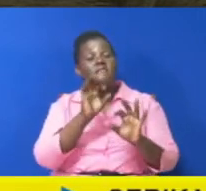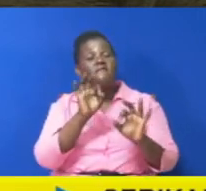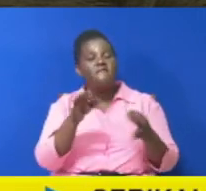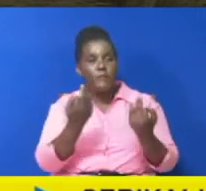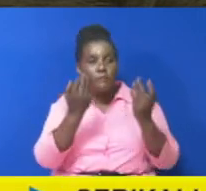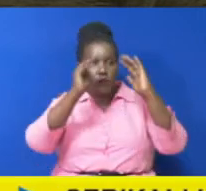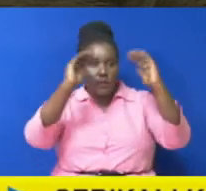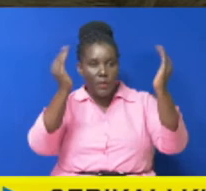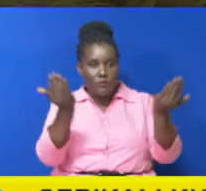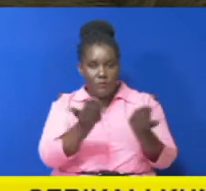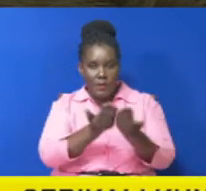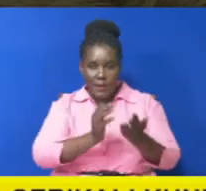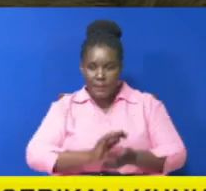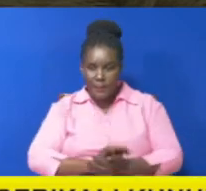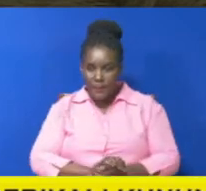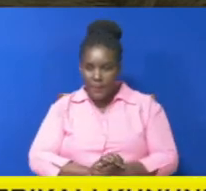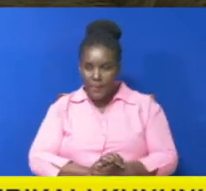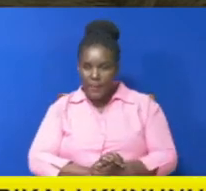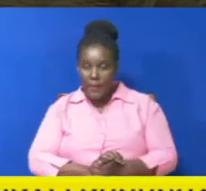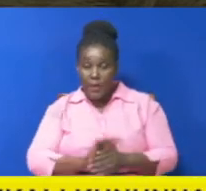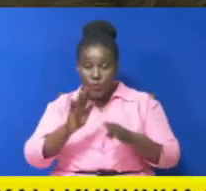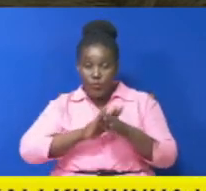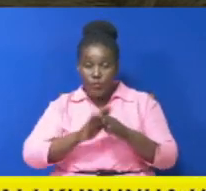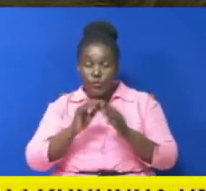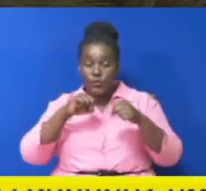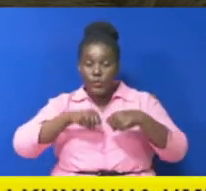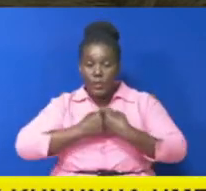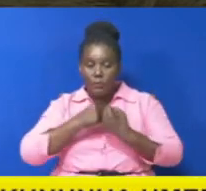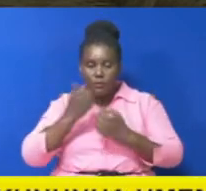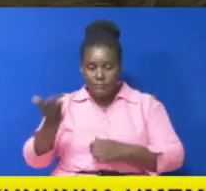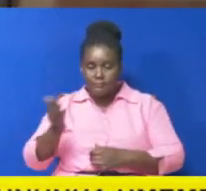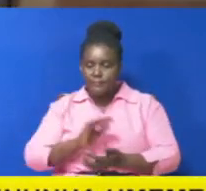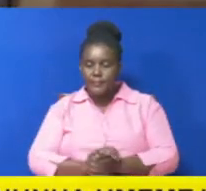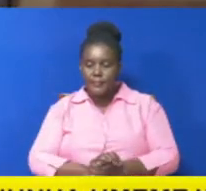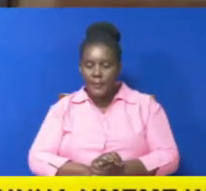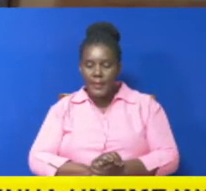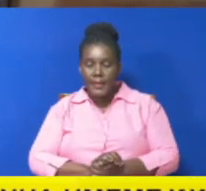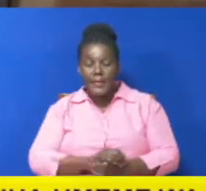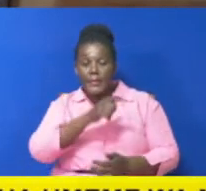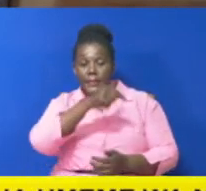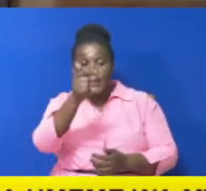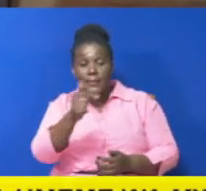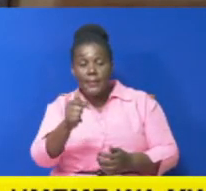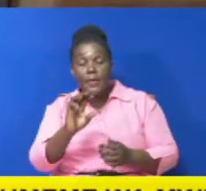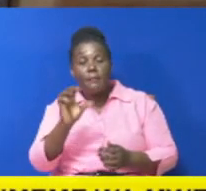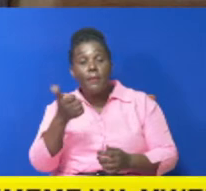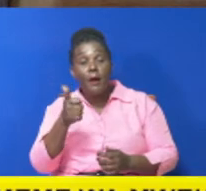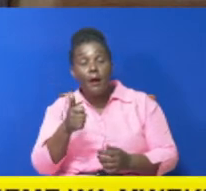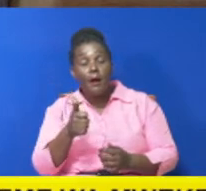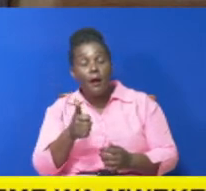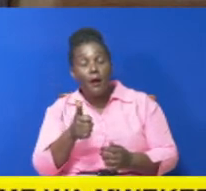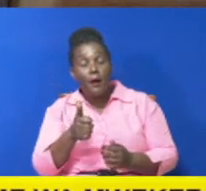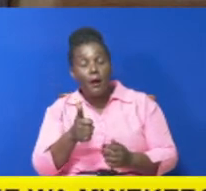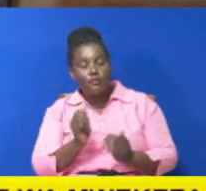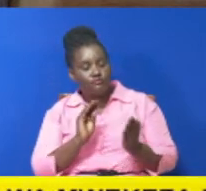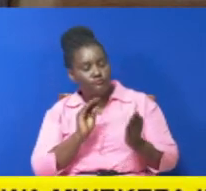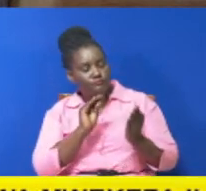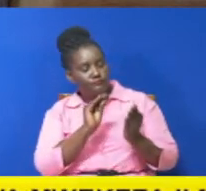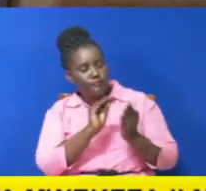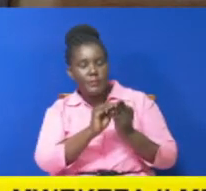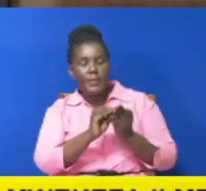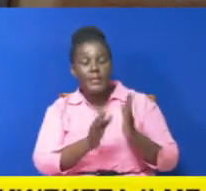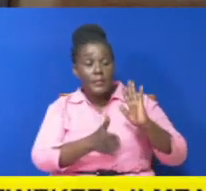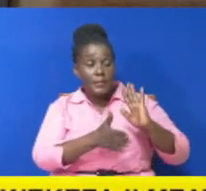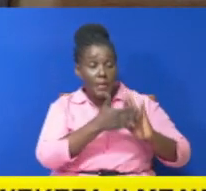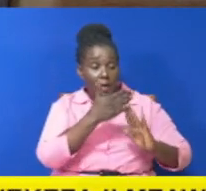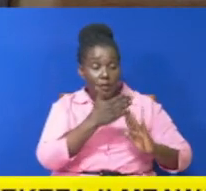ya nchi mbalimbali duniani kuhusiana na usafirishaji haramu wa binadamu. Tunaona Tanzania inaendelea kuwa chanzo, mapitio